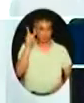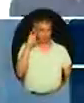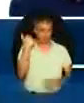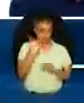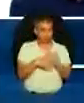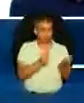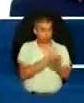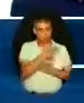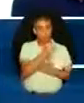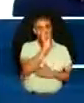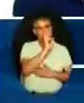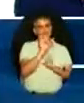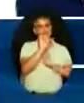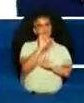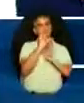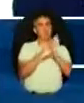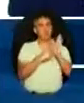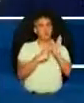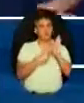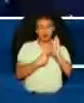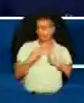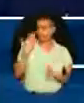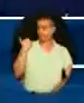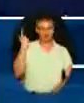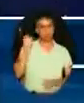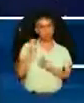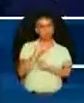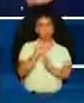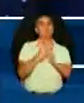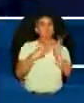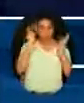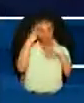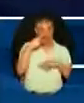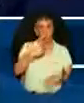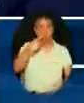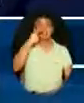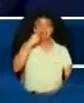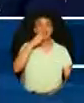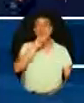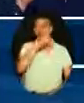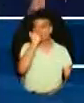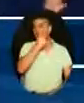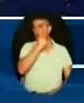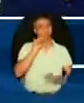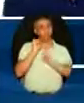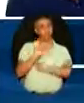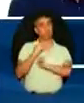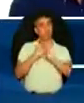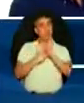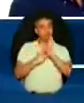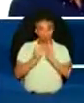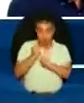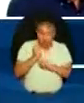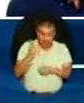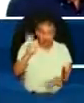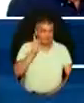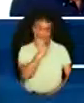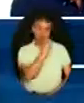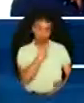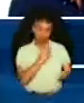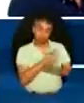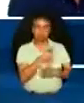אותם מתפקידם, הם עדיין יתמכו בחוק. כי בפעם הקודמת הם תמכו בחוק ההסדרה. גלעד ארדן היה מאוד בעד החוק, וברגע שנתניהו